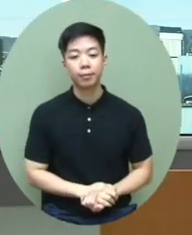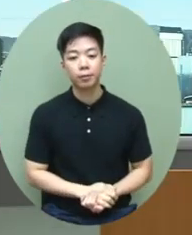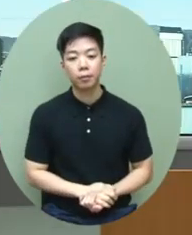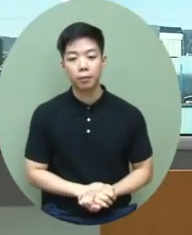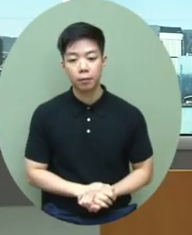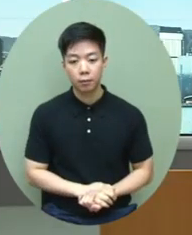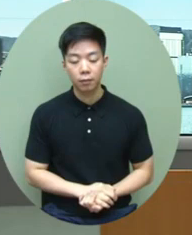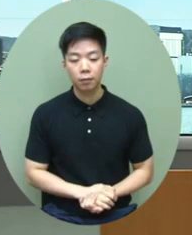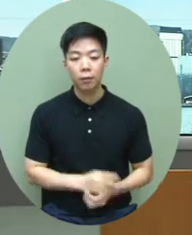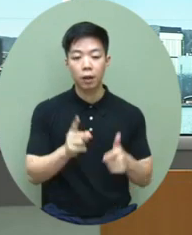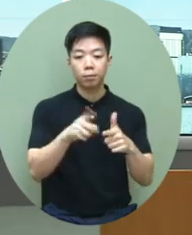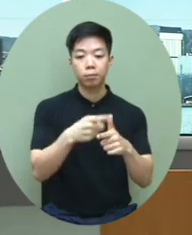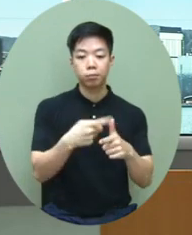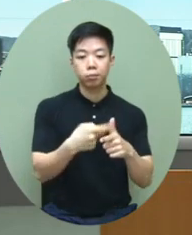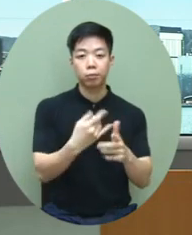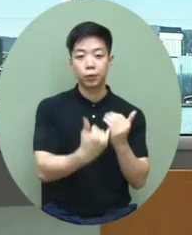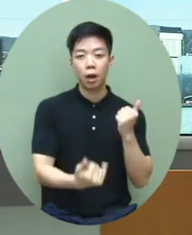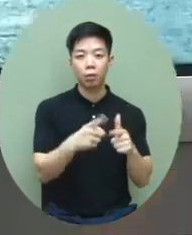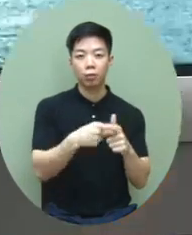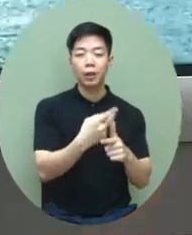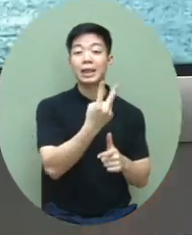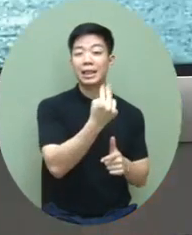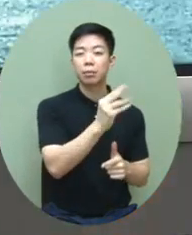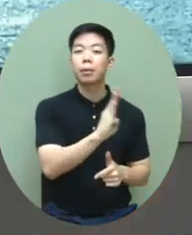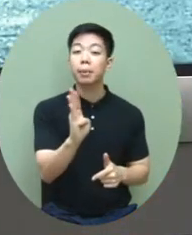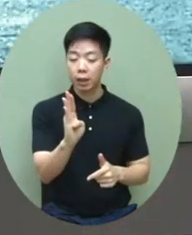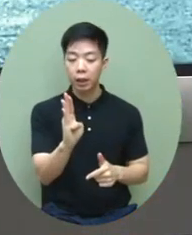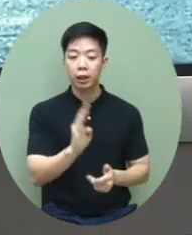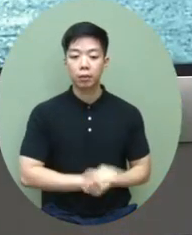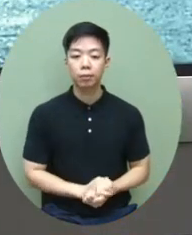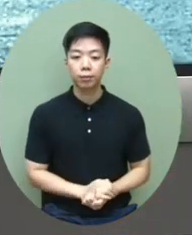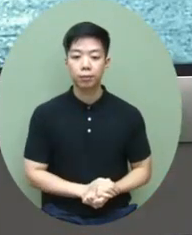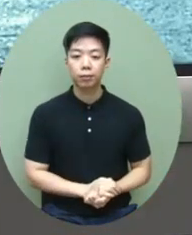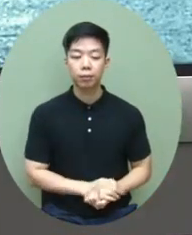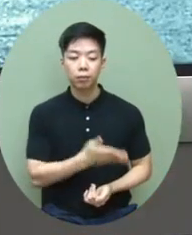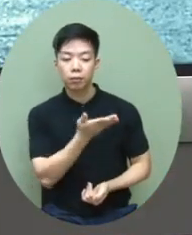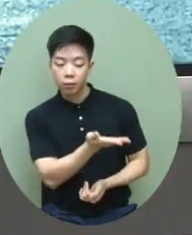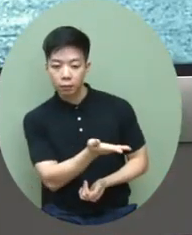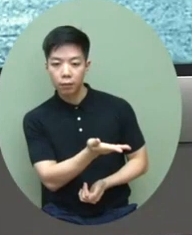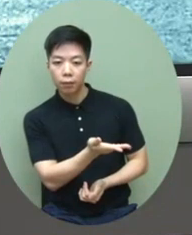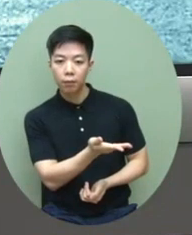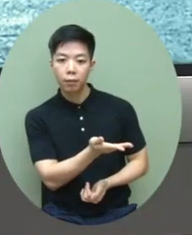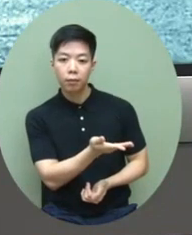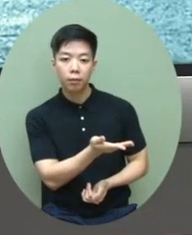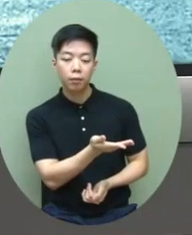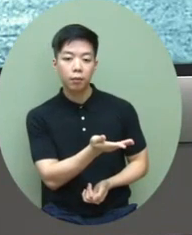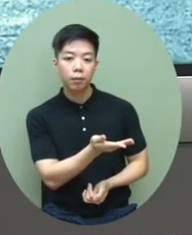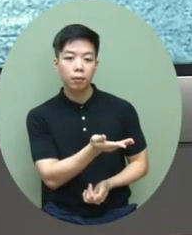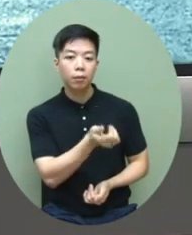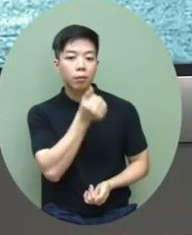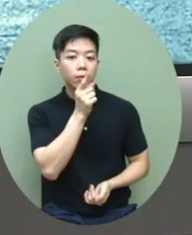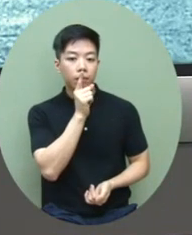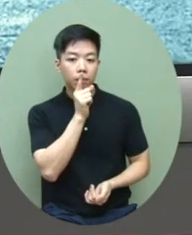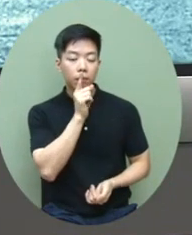就住二十個月大的 BB 的情況呢，就看回記錄呢，就他家人都有這個快速測試